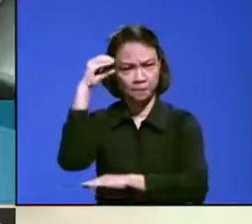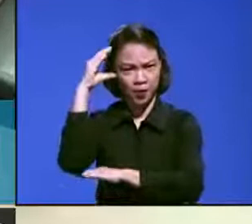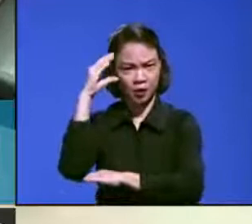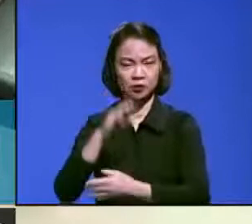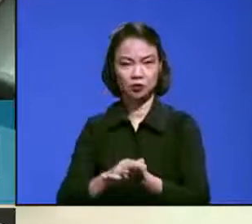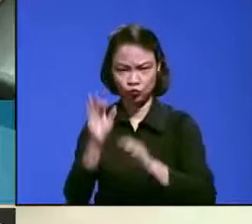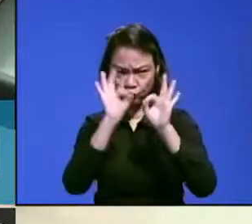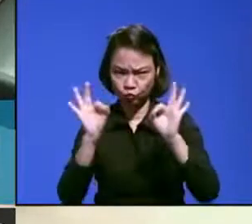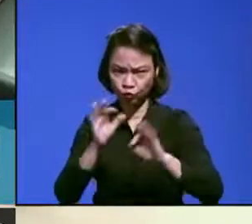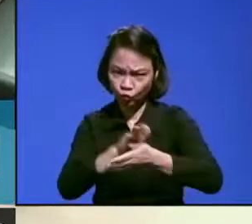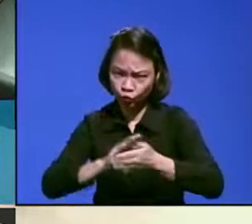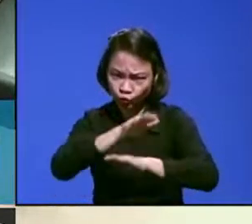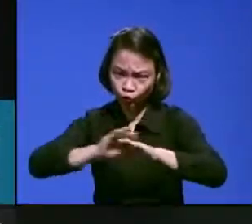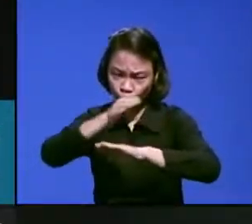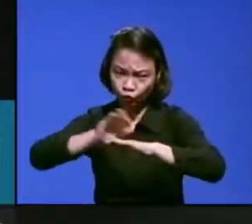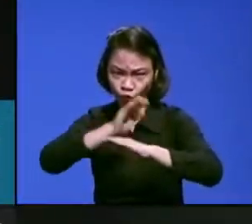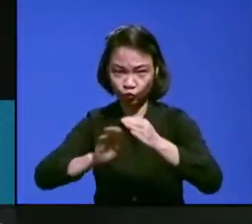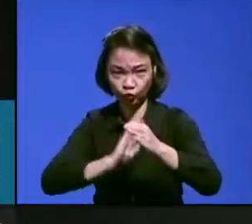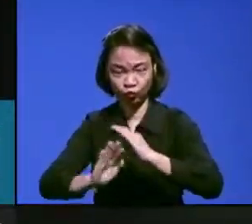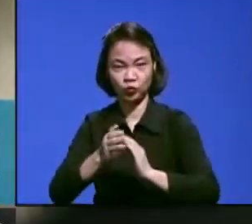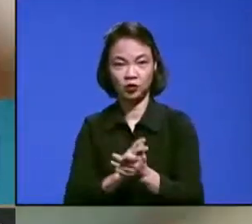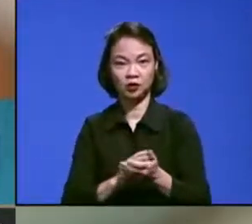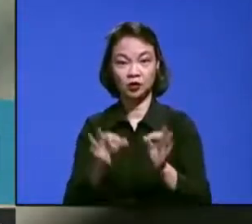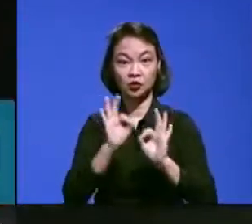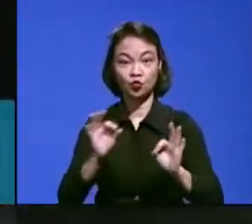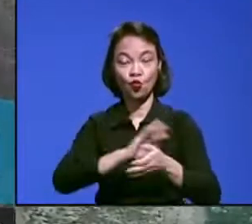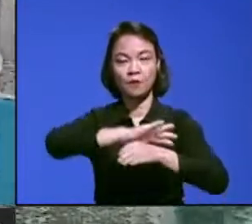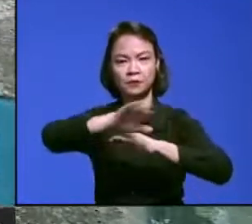dipastikan kinerjanya, termasuk menambahkan pelumas secara berkala.